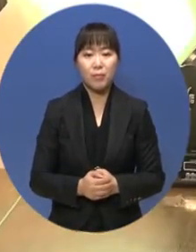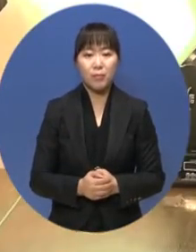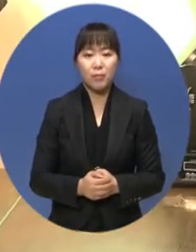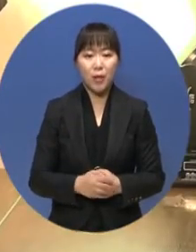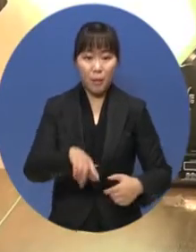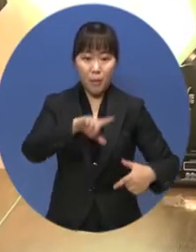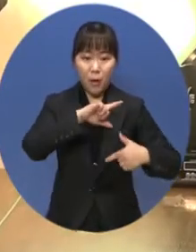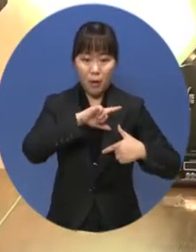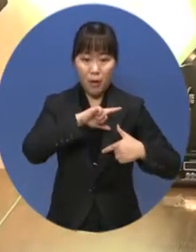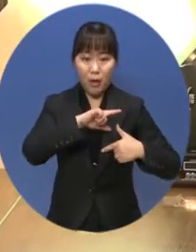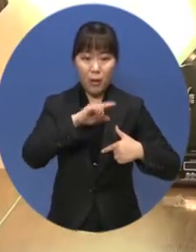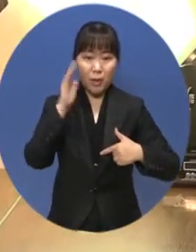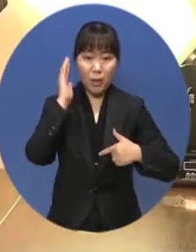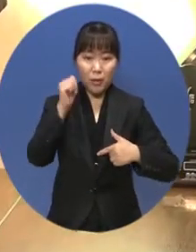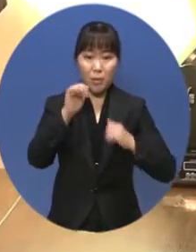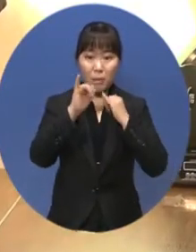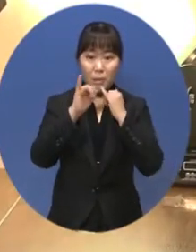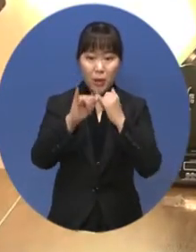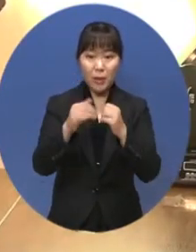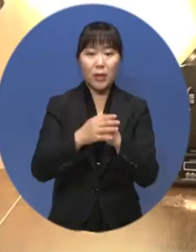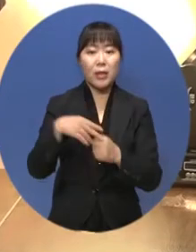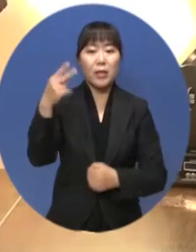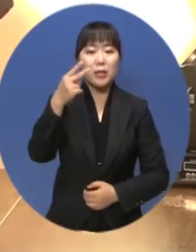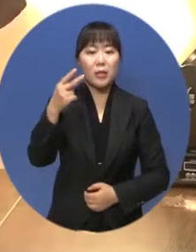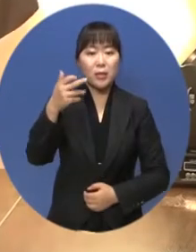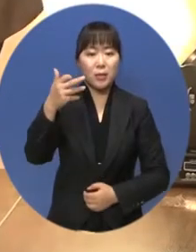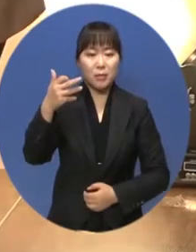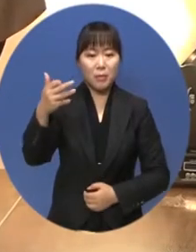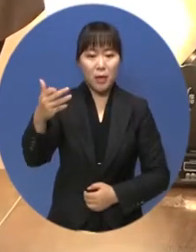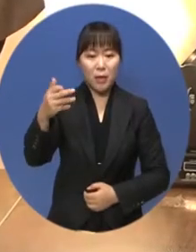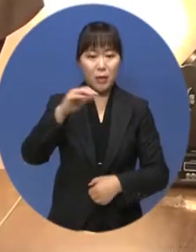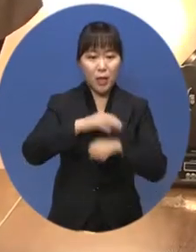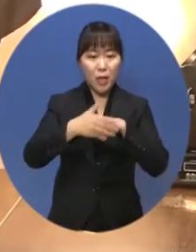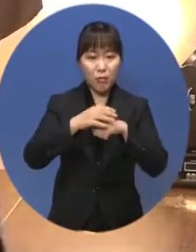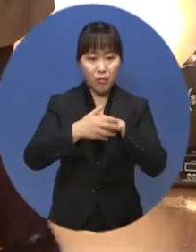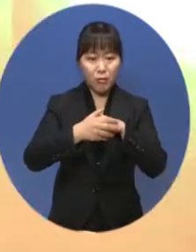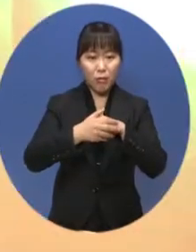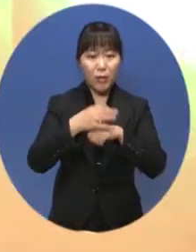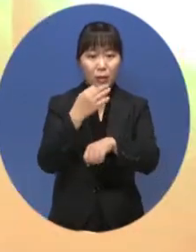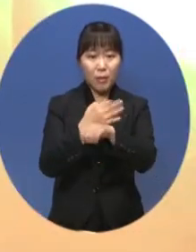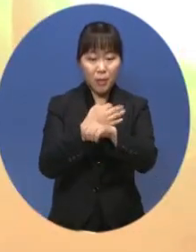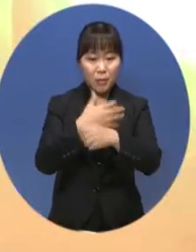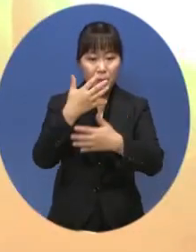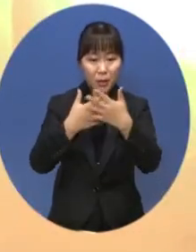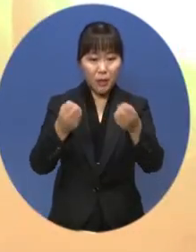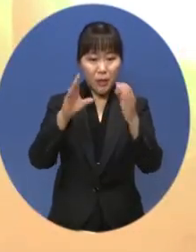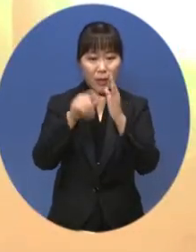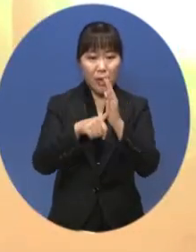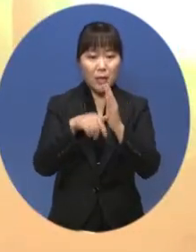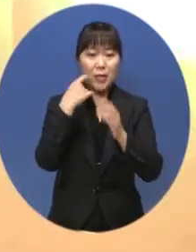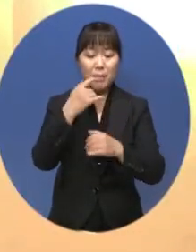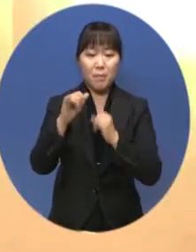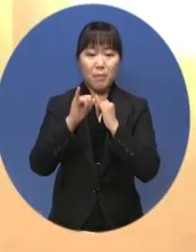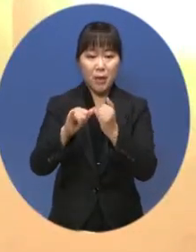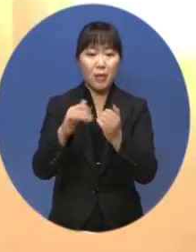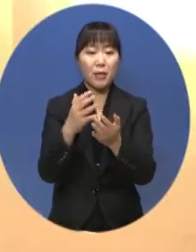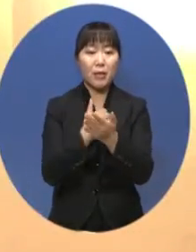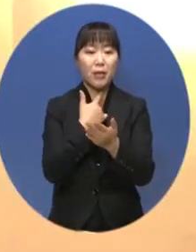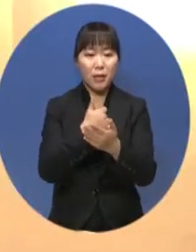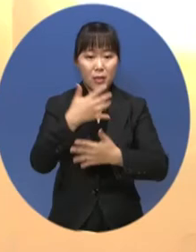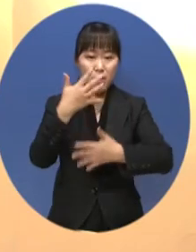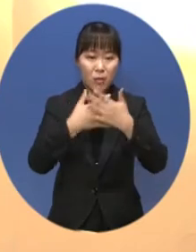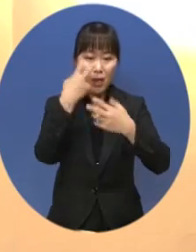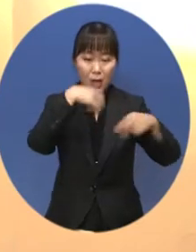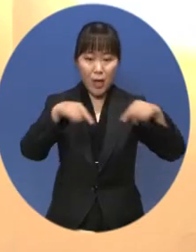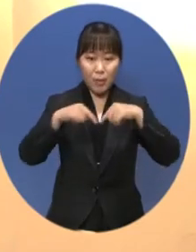영예의 대상인 대통령 표창은 2018 대구 단편영화제 애플시네마 부문에서 금상을 수상한 안종일 영상감독이